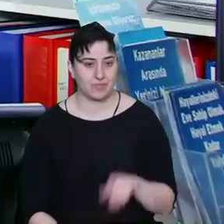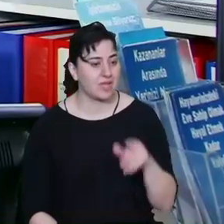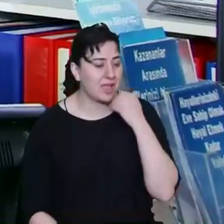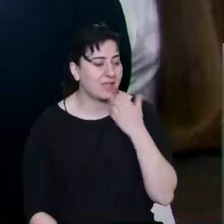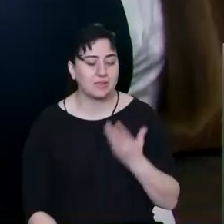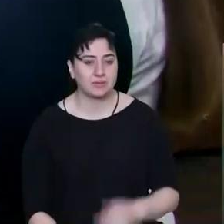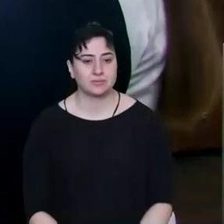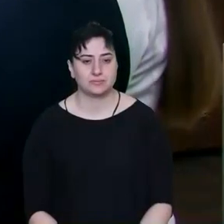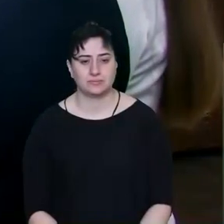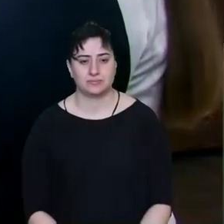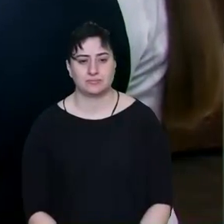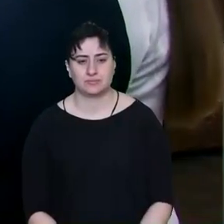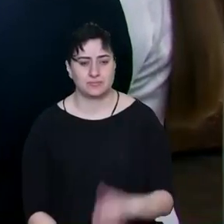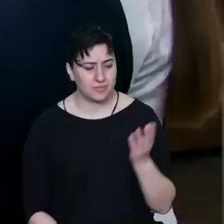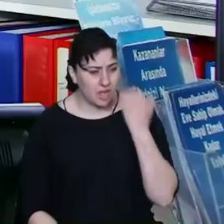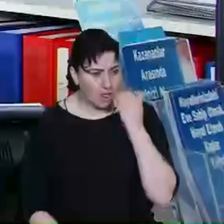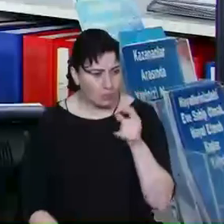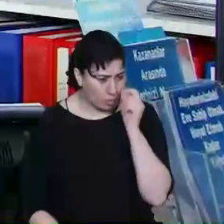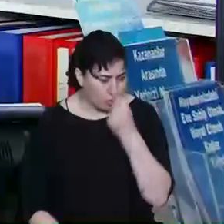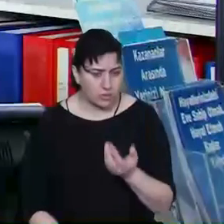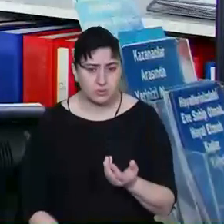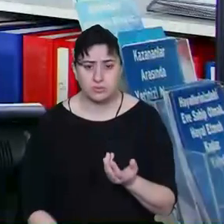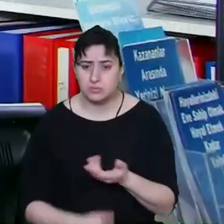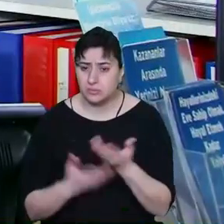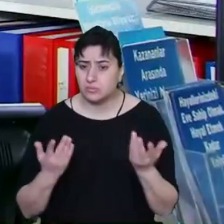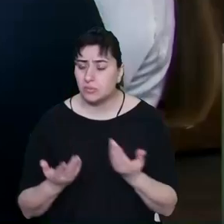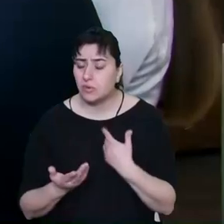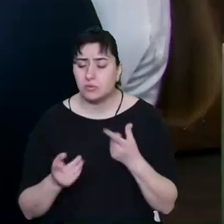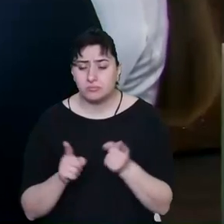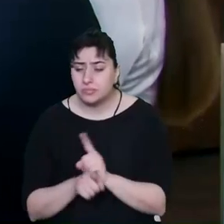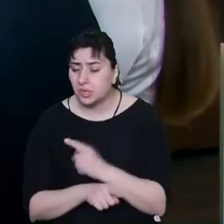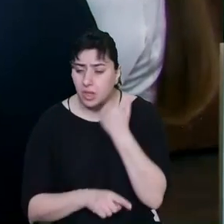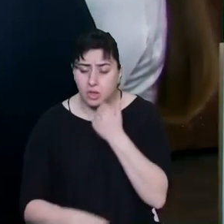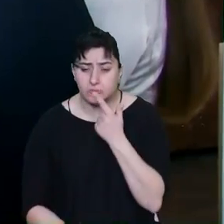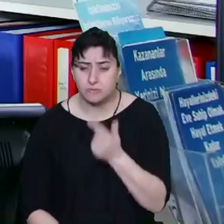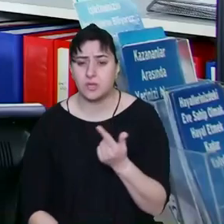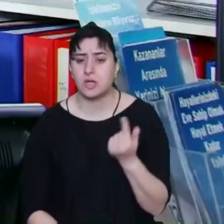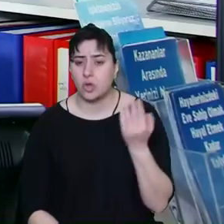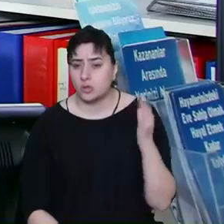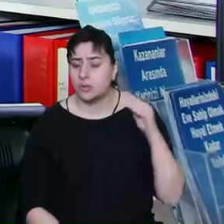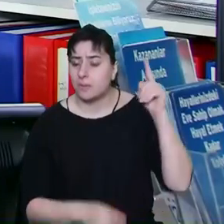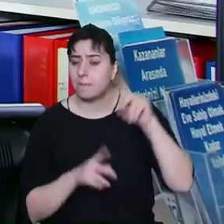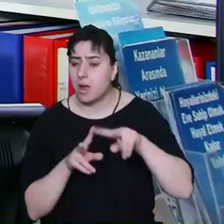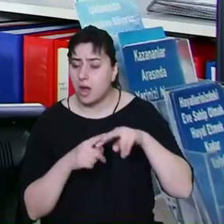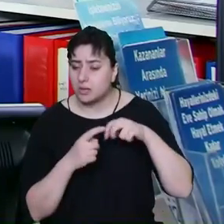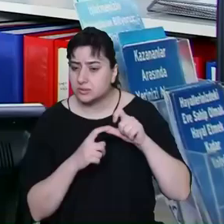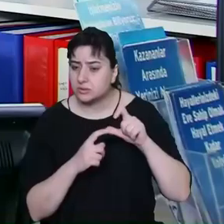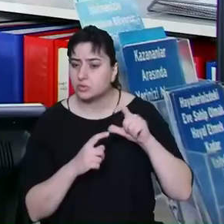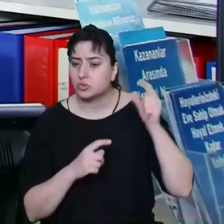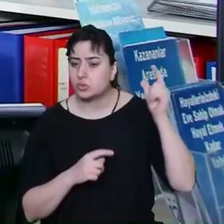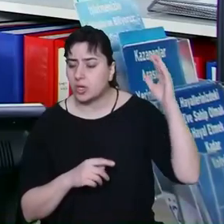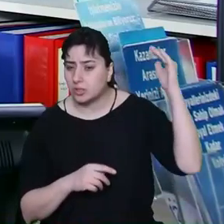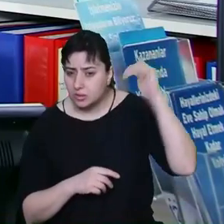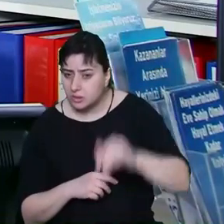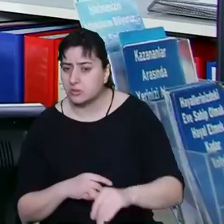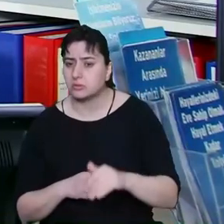yalan? Yalan mı bulamadın Erdem? Abiciğim bir bilsen neler söyledim biliyor musun? Dedim ki az önce Mars'tan uzaylılar geldi. Hesap açtırdım.